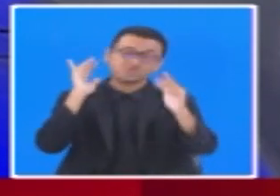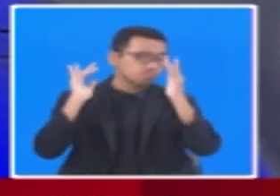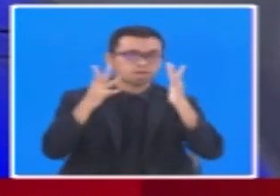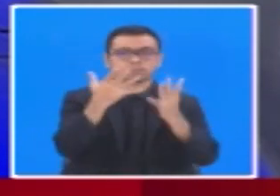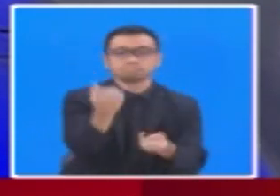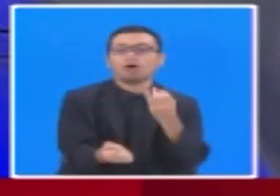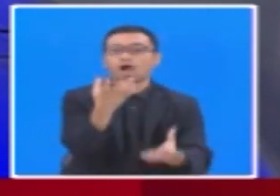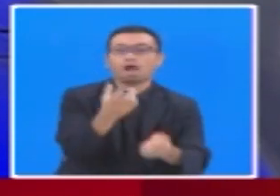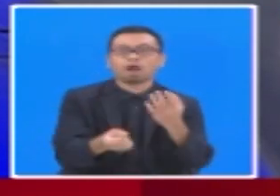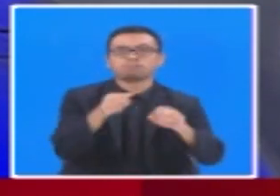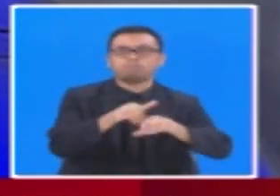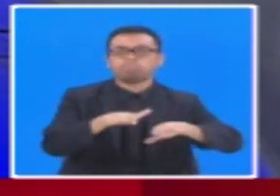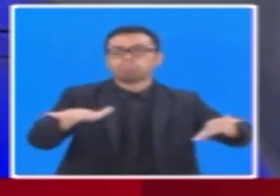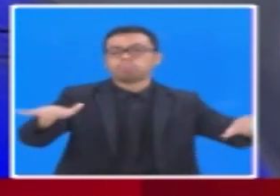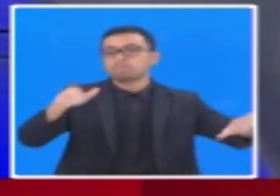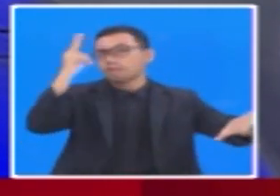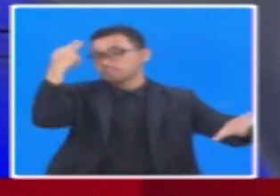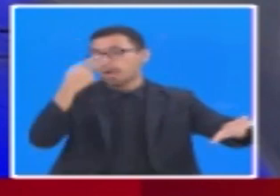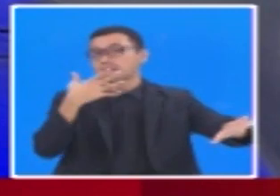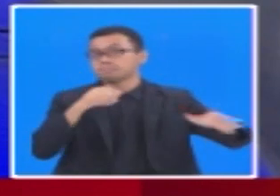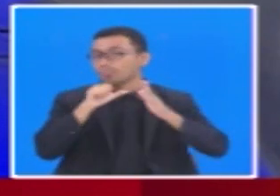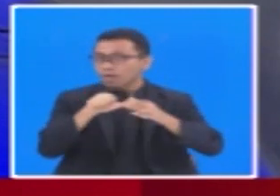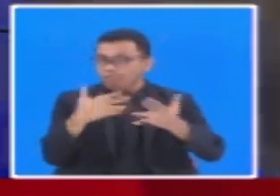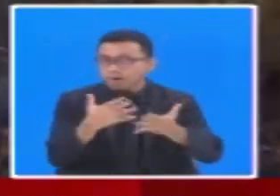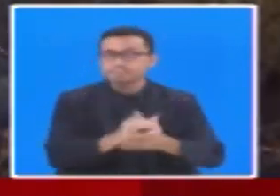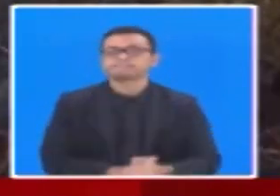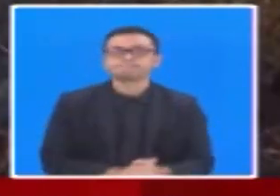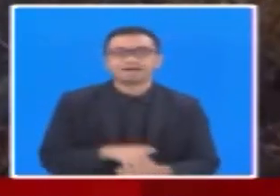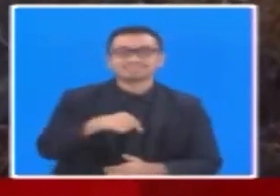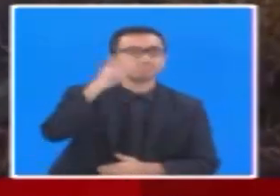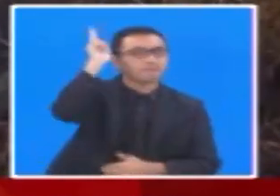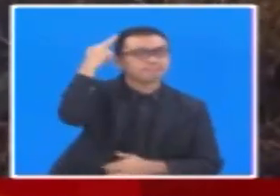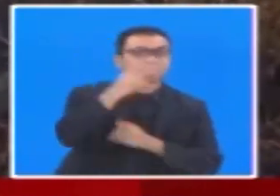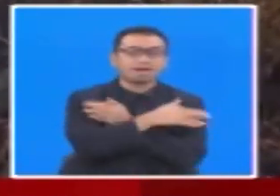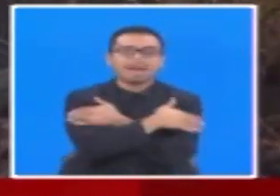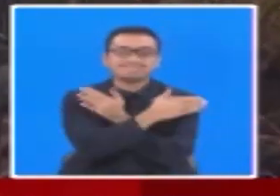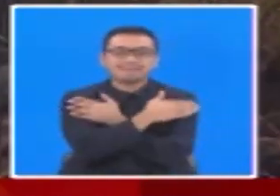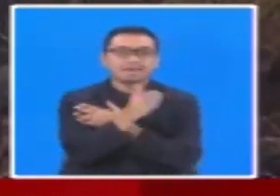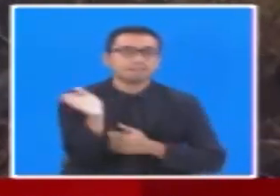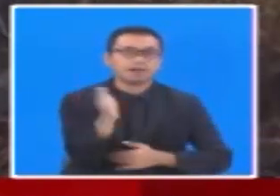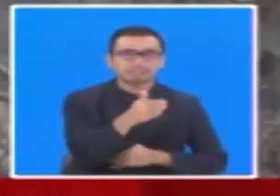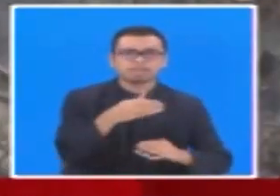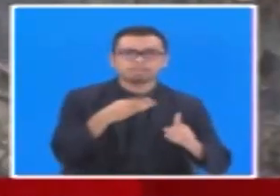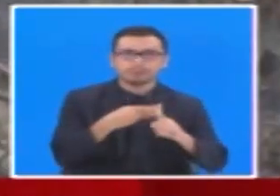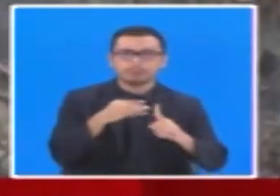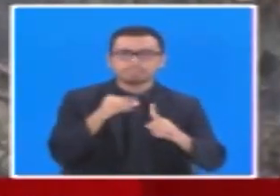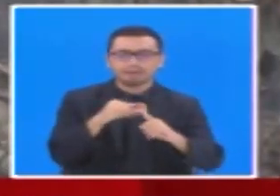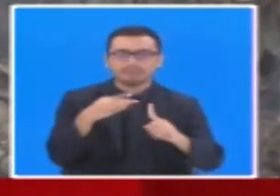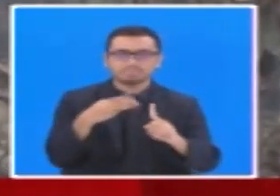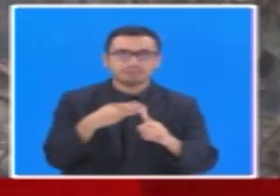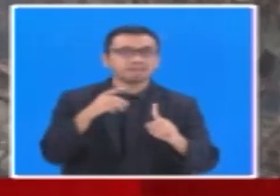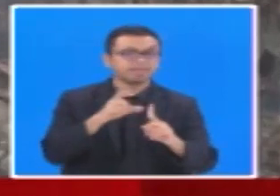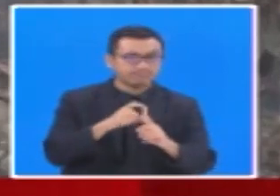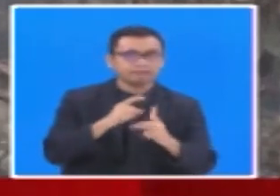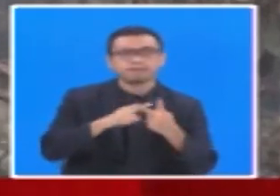depannya? Ya, pemerintah Kabupaten Aceh Barat melalui Badan Penanggulangan Bencana Daerah BPBD dibantu TNI